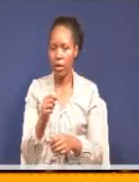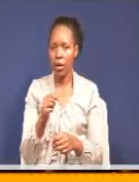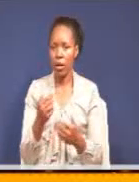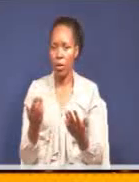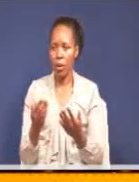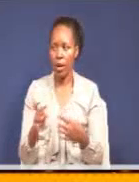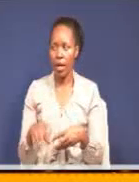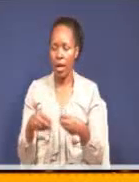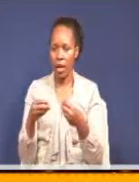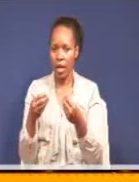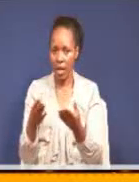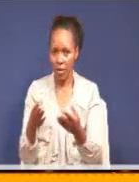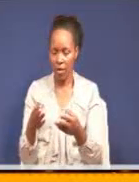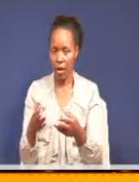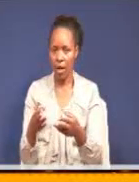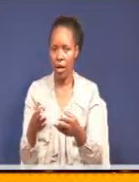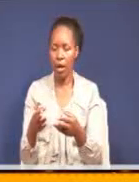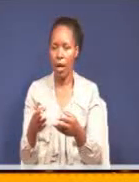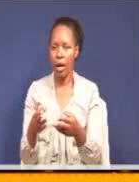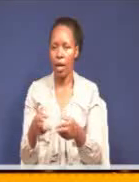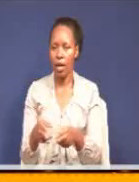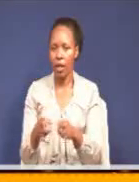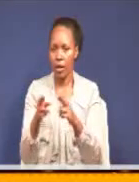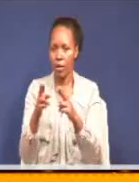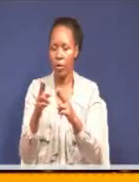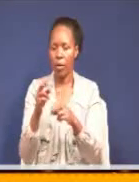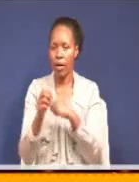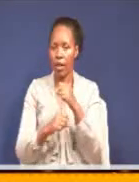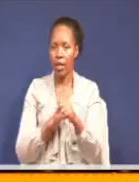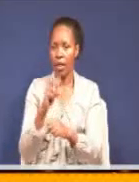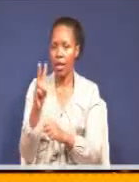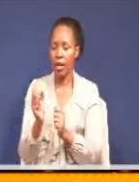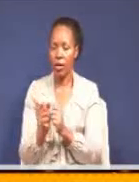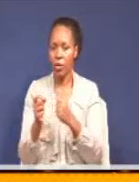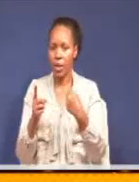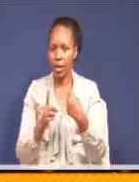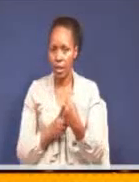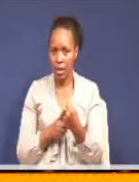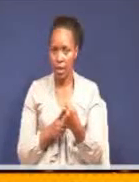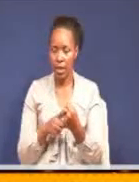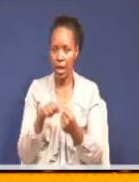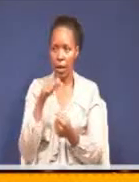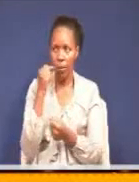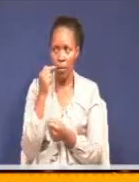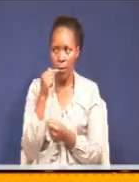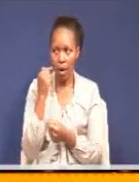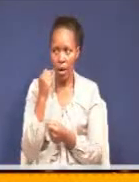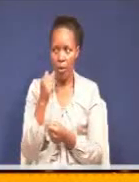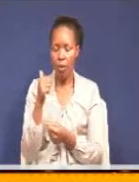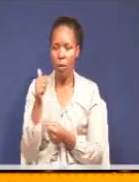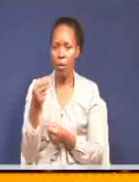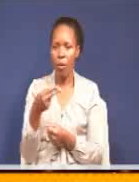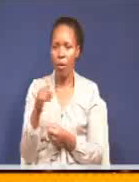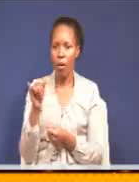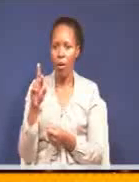awarded, a road was awarded, Mr. Speaker, in 2016 in Maua, Atiru,